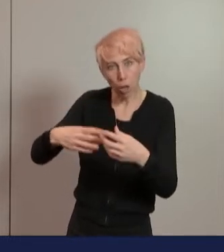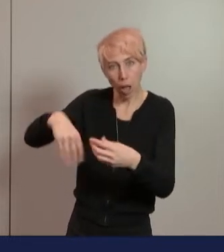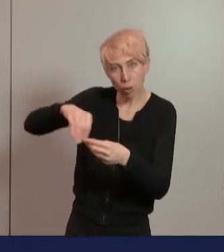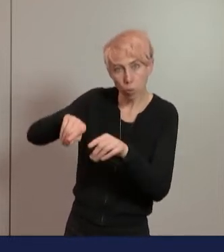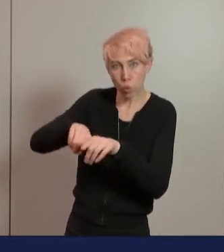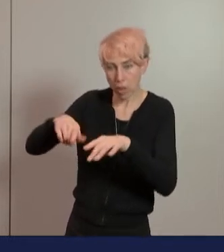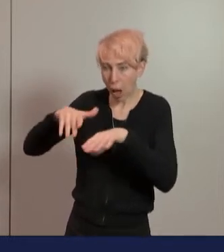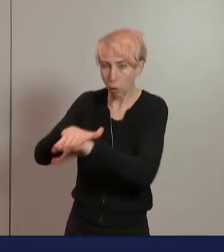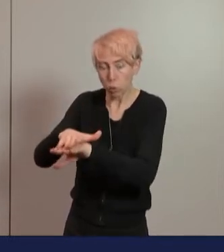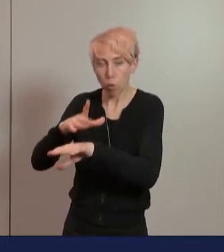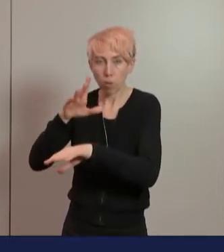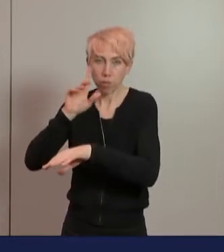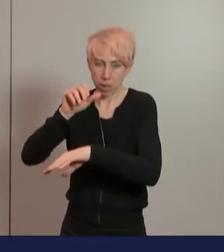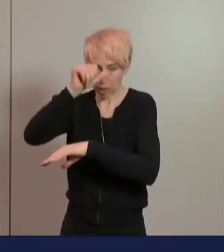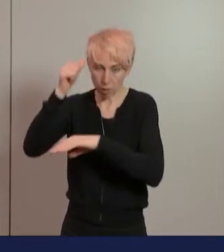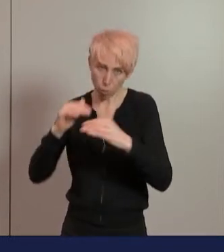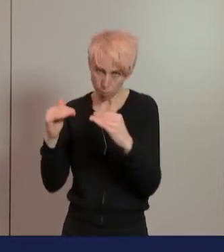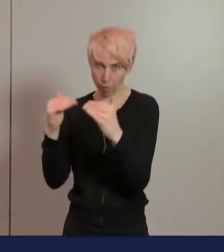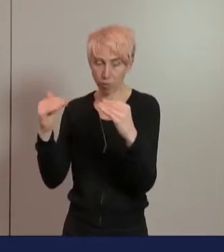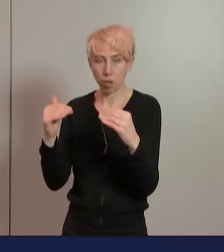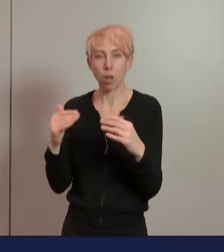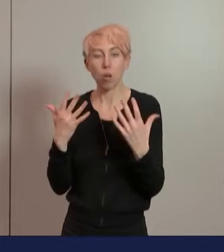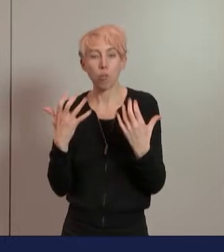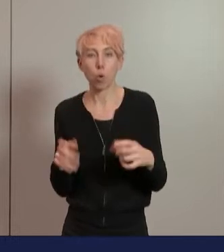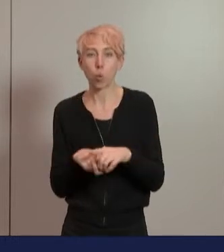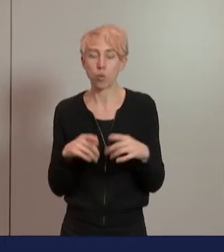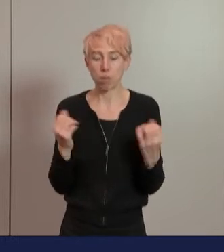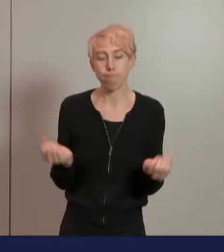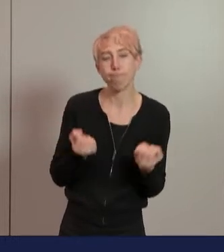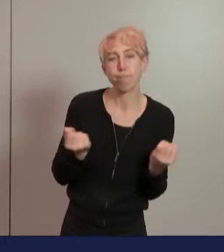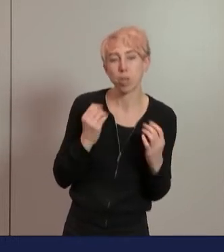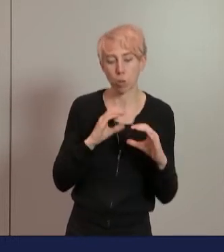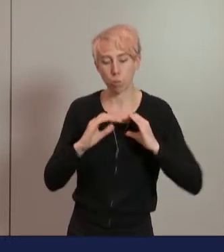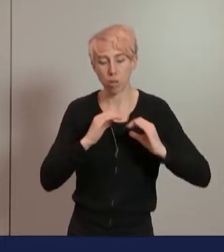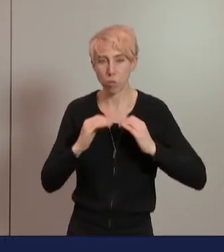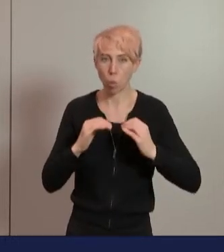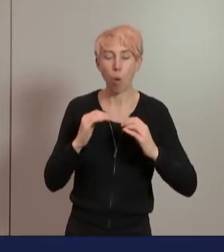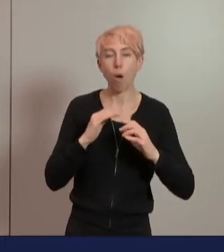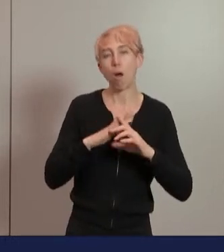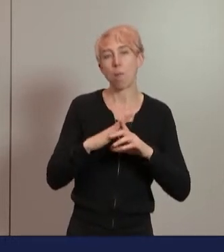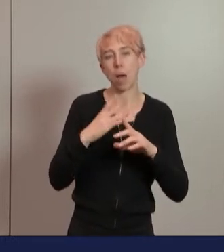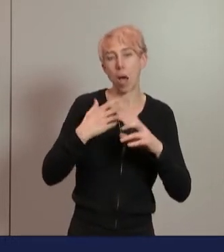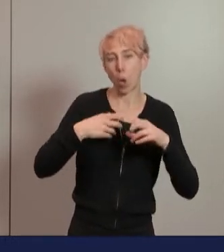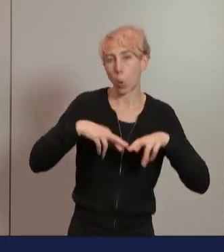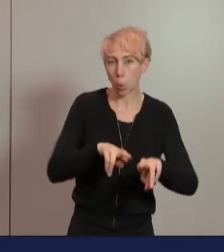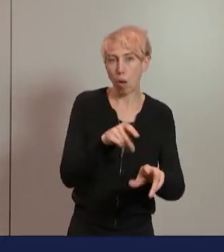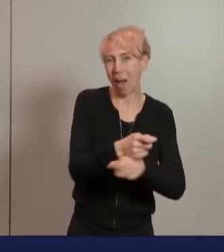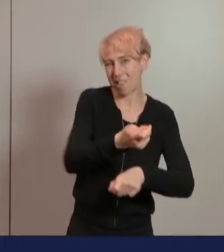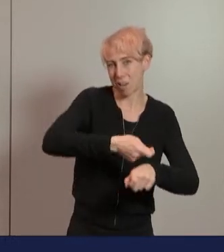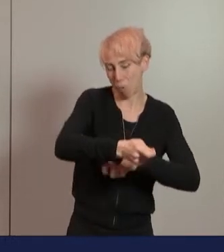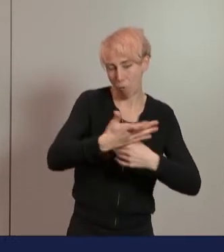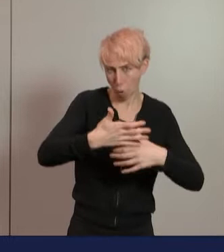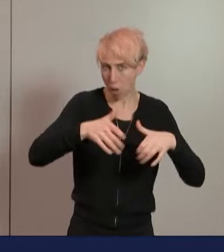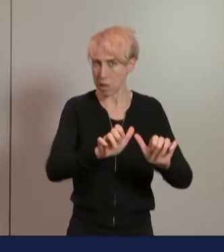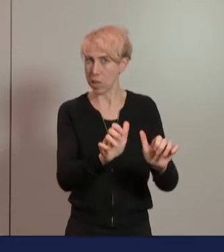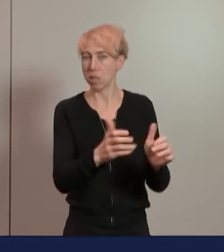mais l'égalité filles-garçons également. Une campagne de communication pour lutter contre le harcèlement de rue va être mise